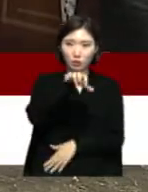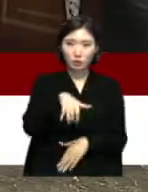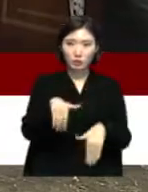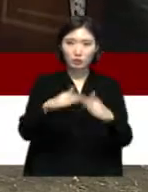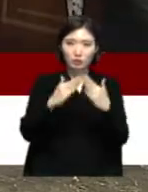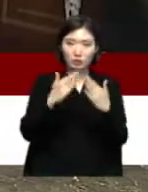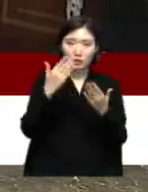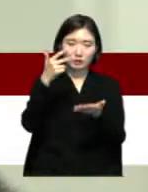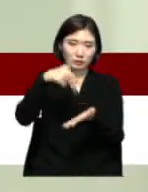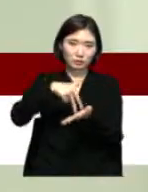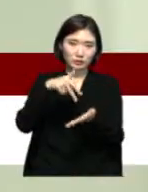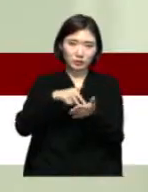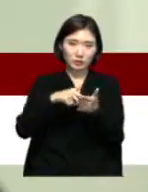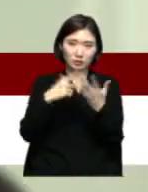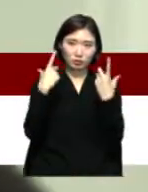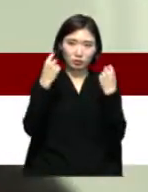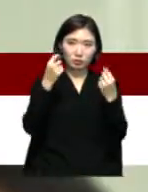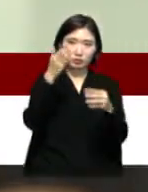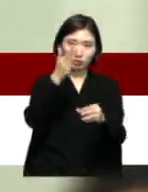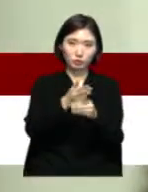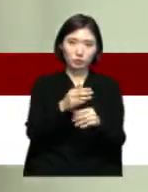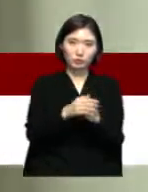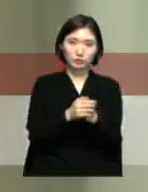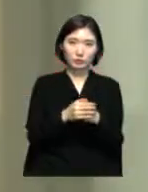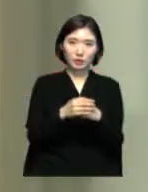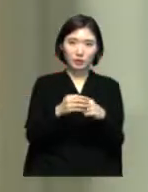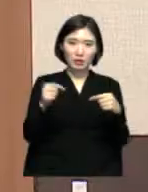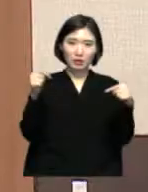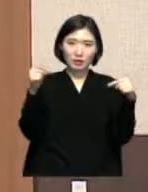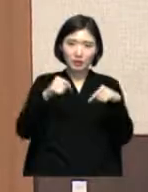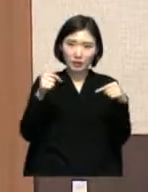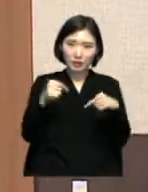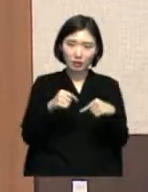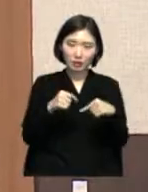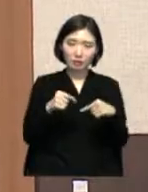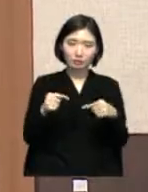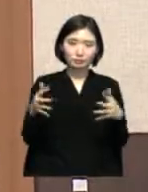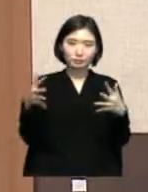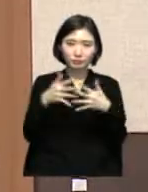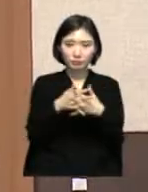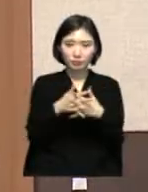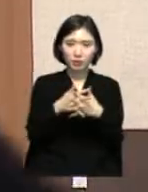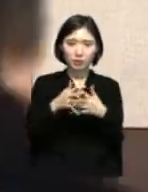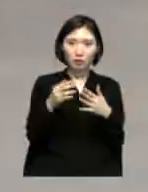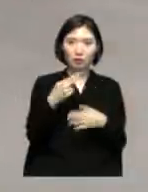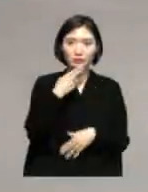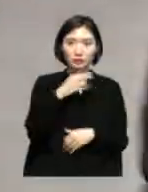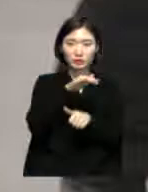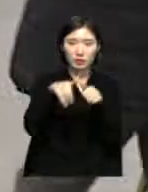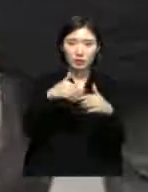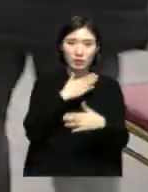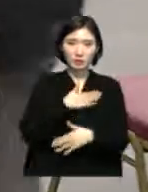조성하라는 입장을 고수하고 있는 상황. 타협의 실마리는 보이지 않고 감정의